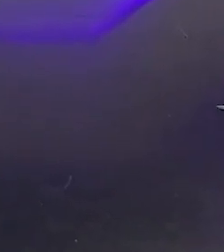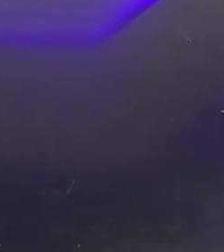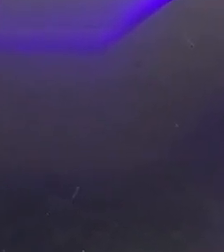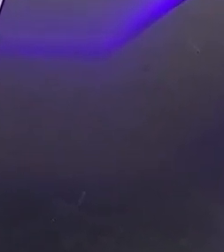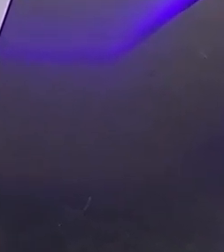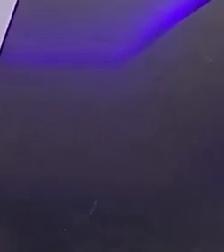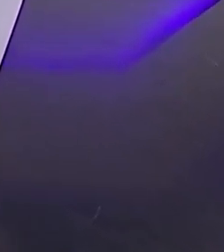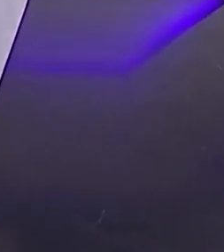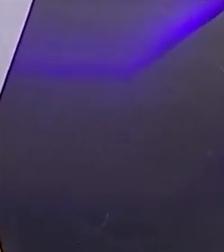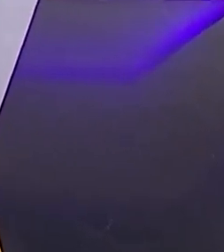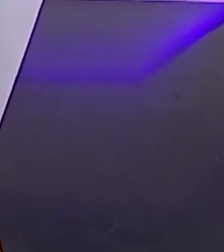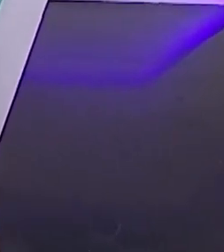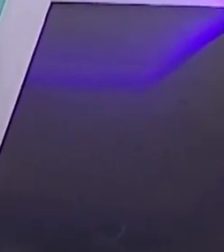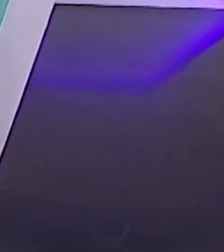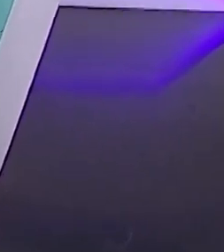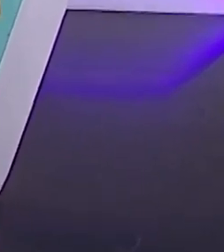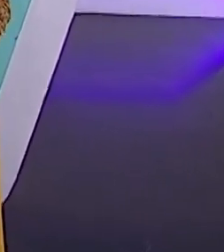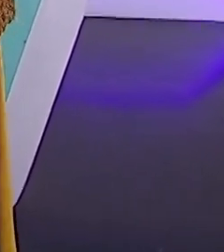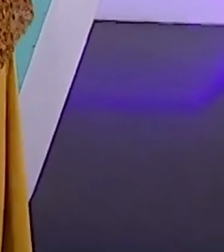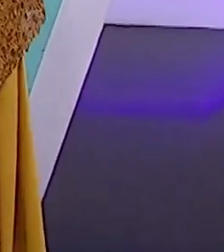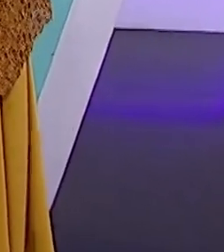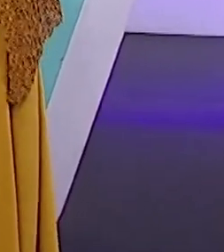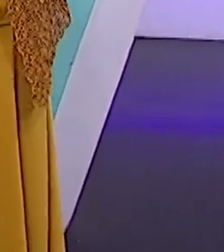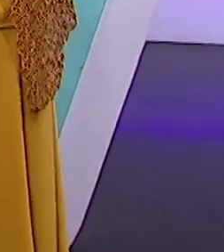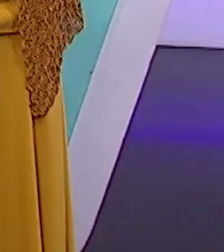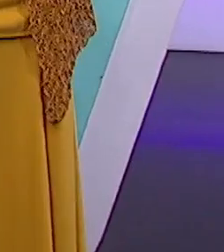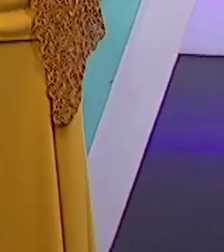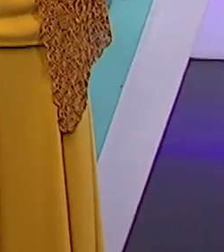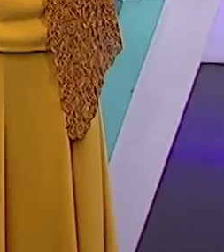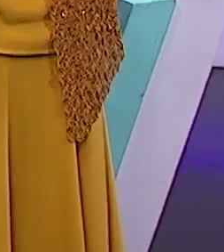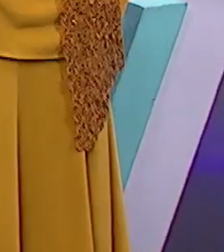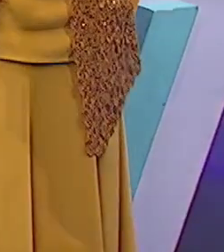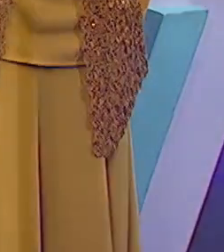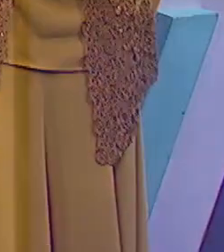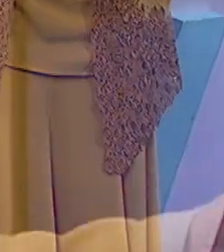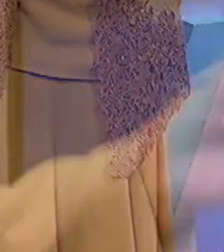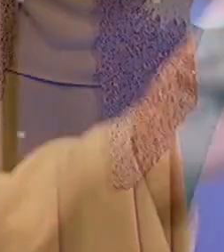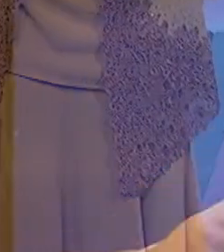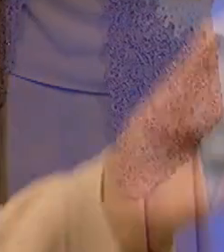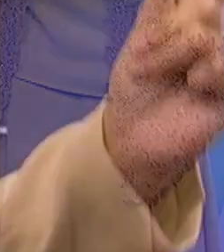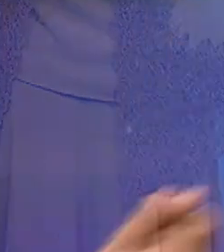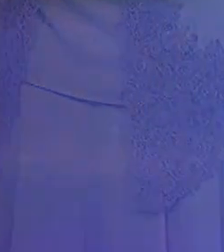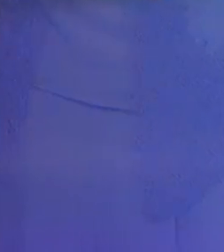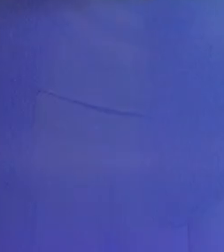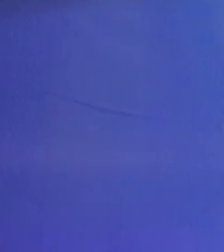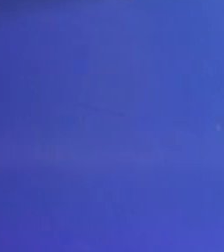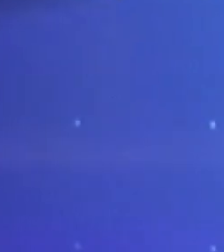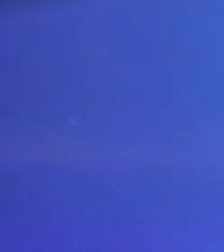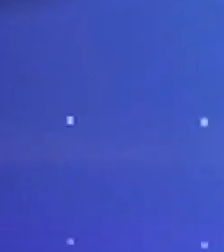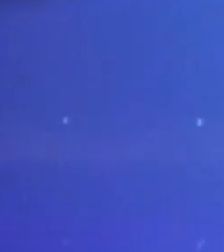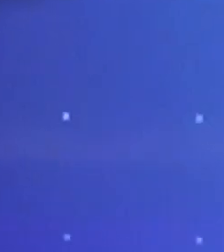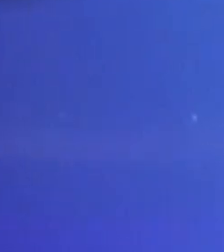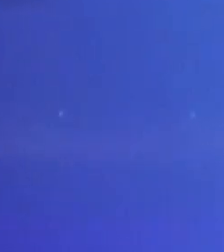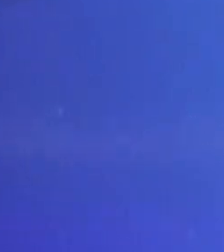jahitan hasil jahit kecil-kecil mata jahitan tangan